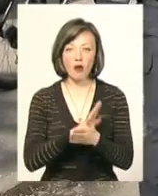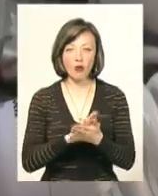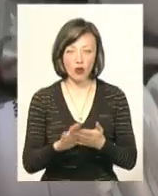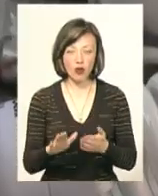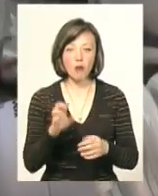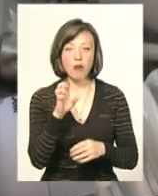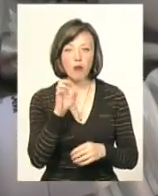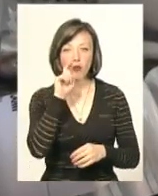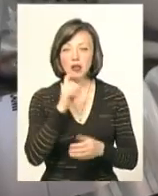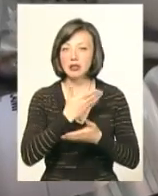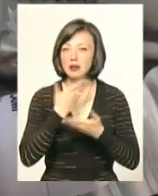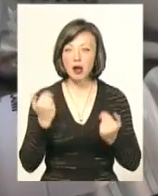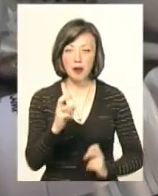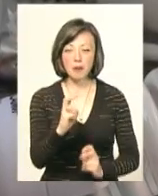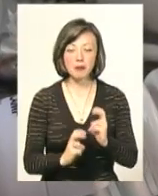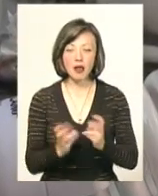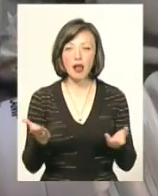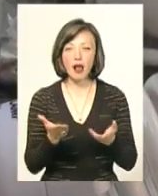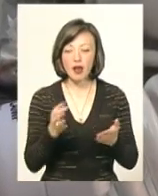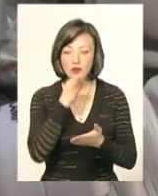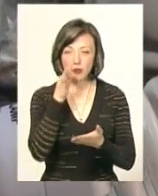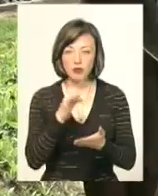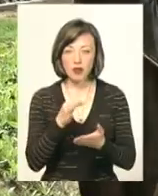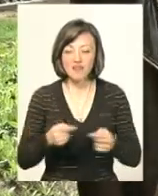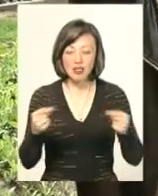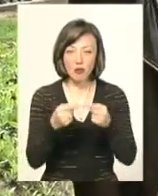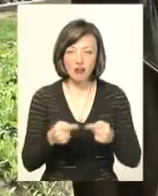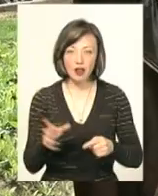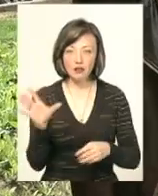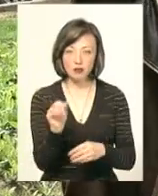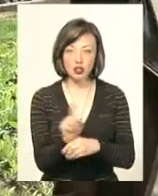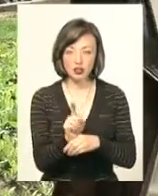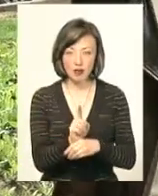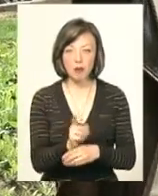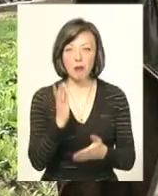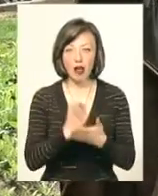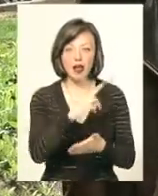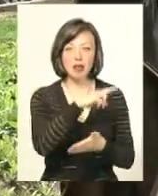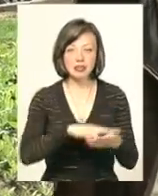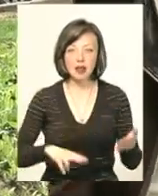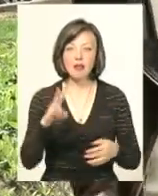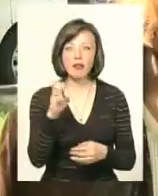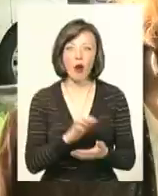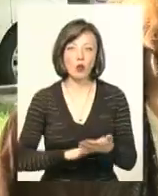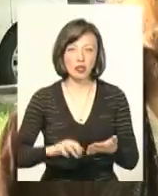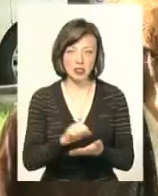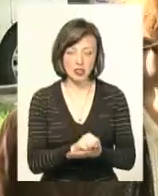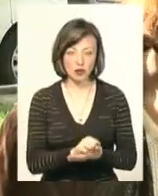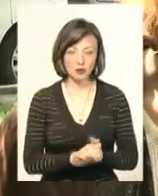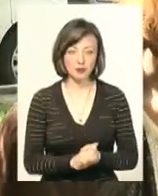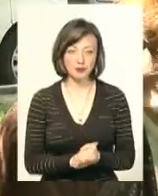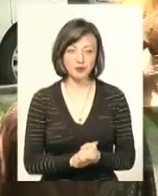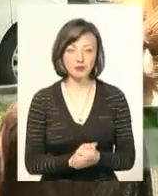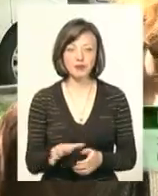Куцька, бо в Україні немає підприємства, яке б відповідало усім державним стандартам та мало ліцензію на утилізацію. Всі, кому